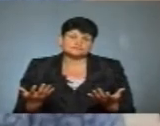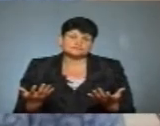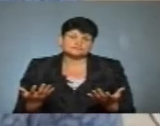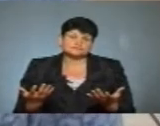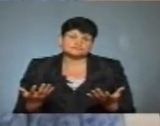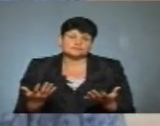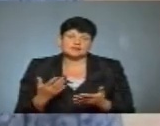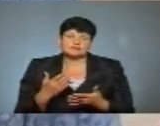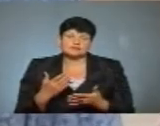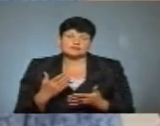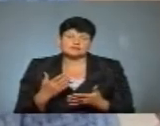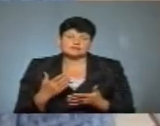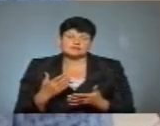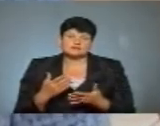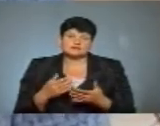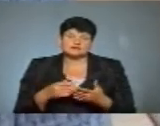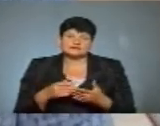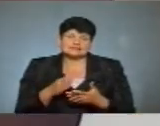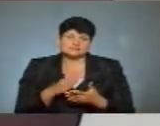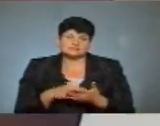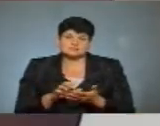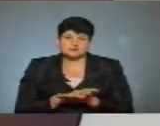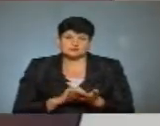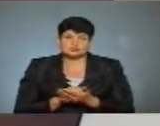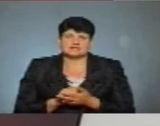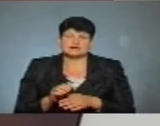взагалі європейський ринок або ринок автомобілів.